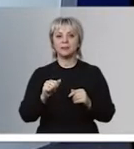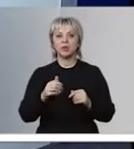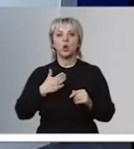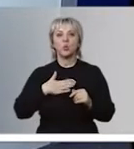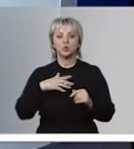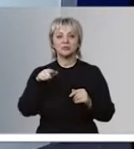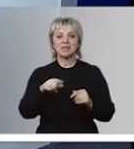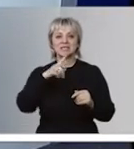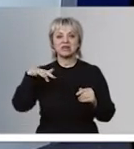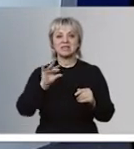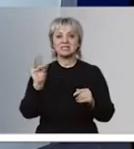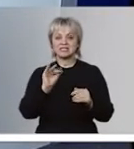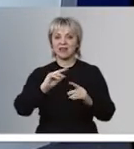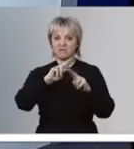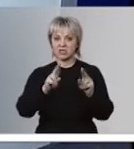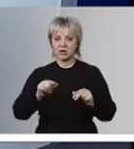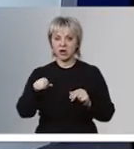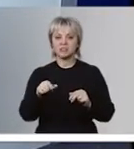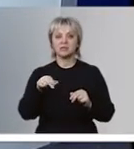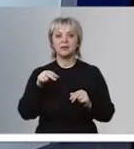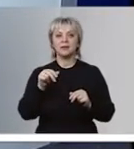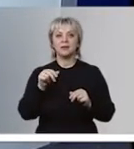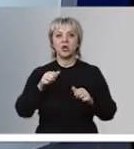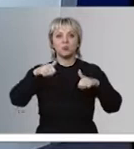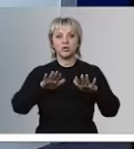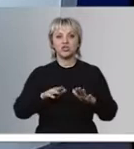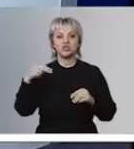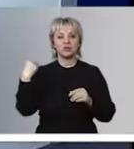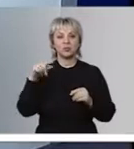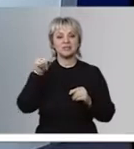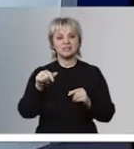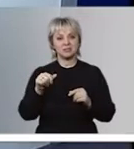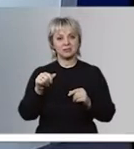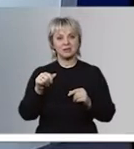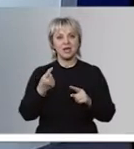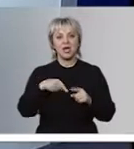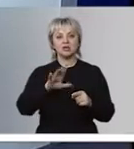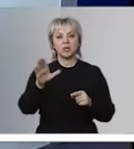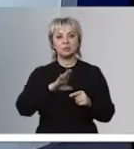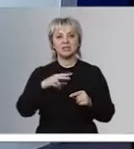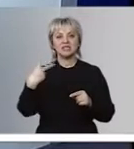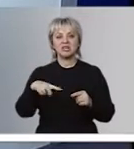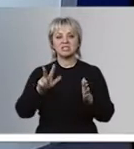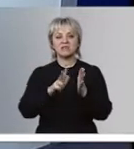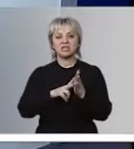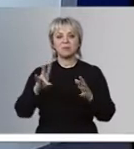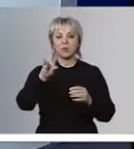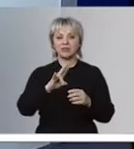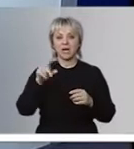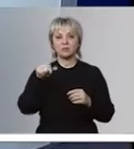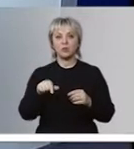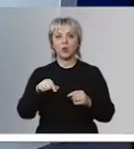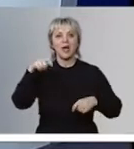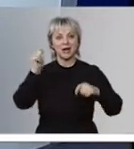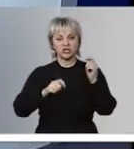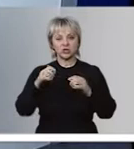у нас в Российской Федерации по решению президента, а это было 28 ноября